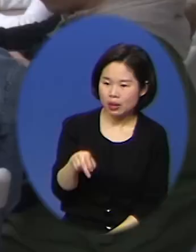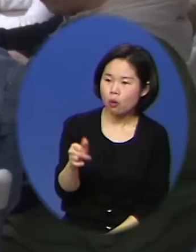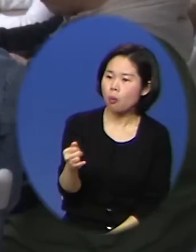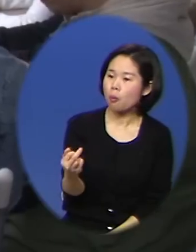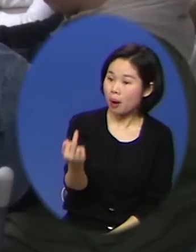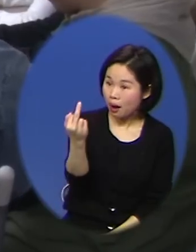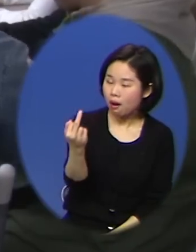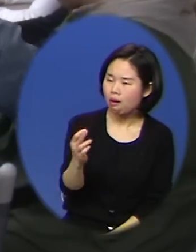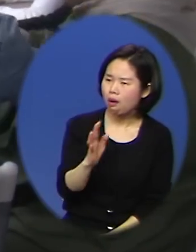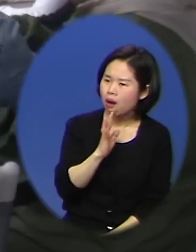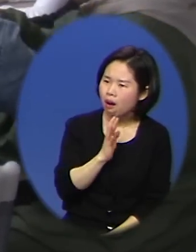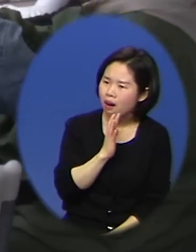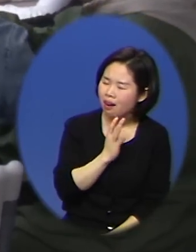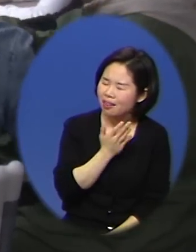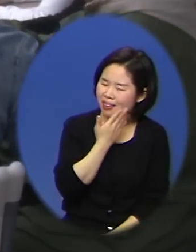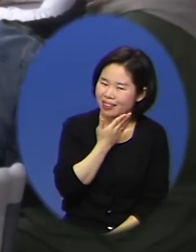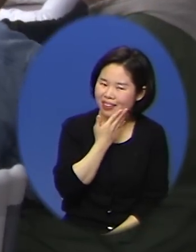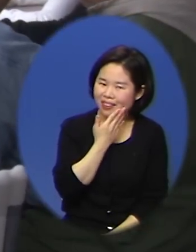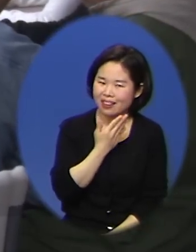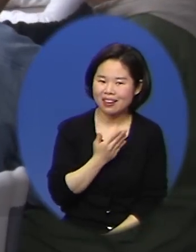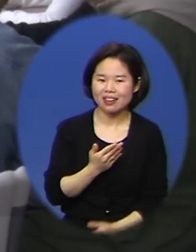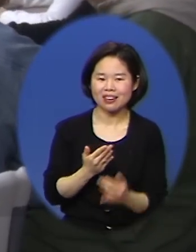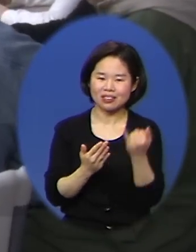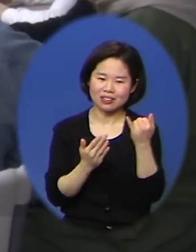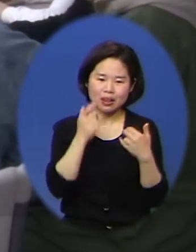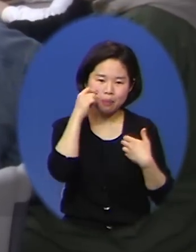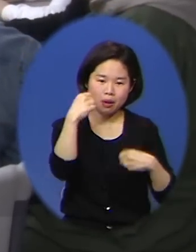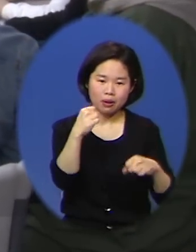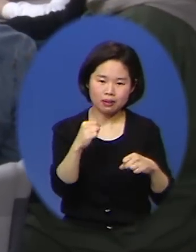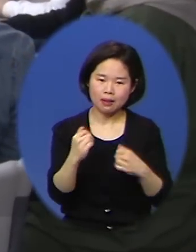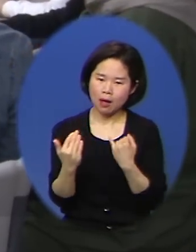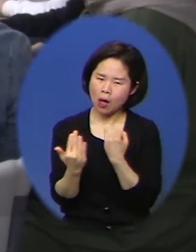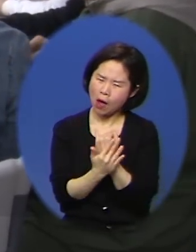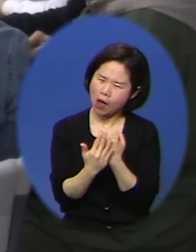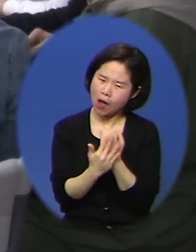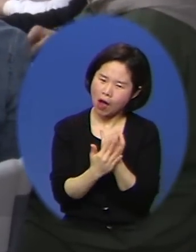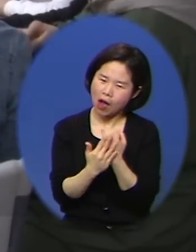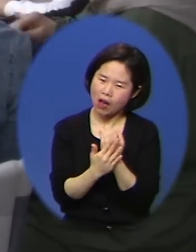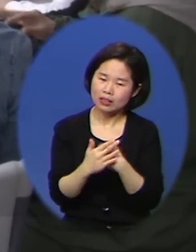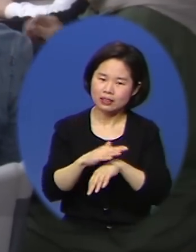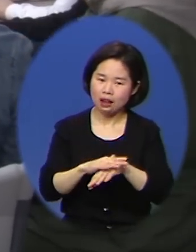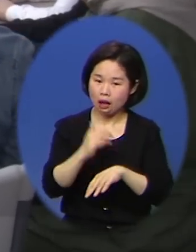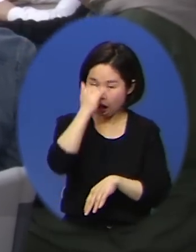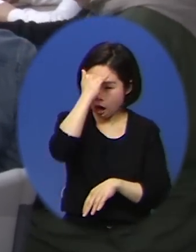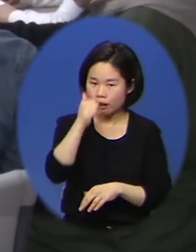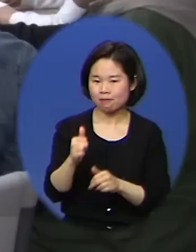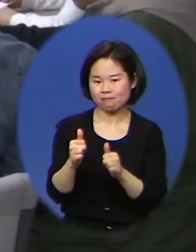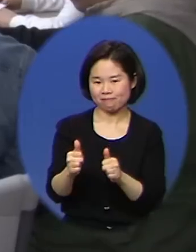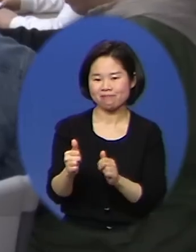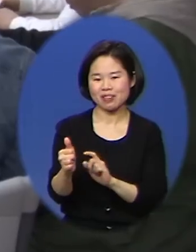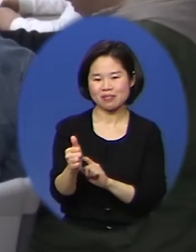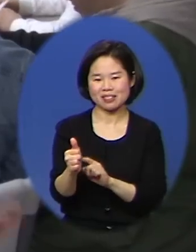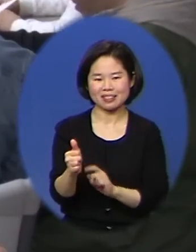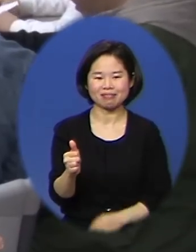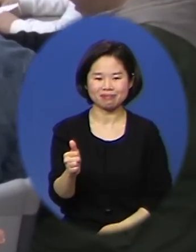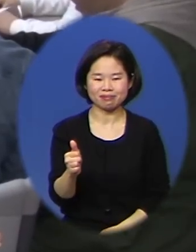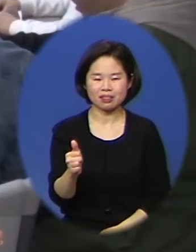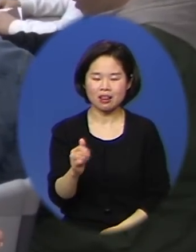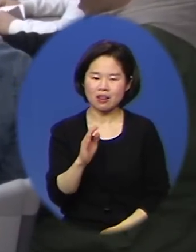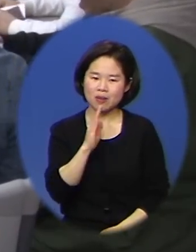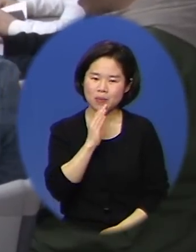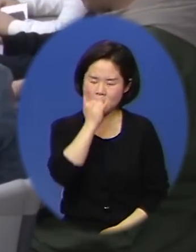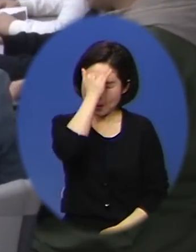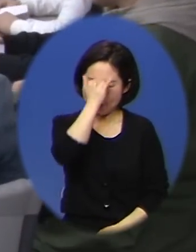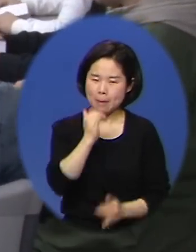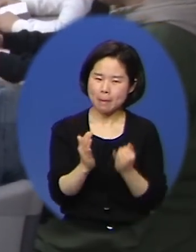경우는 이렇게 여자 배우들한테 되게 친절하게 대해줘요. 매너가 있는 남자거든요. 그래서 진짜 매너 있게